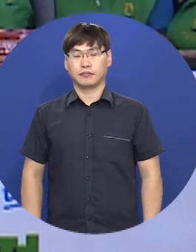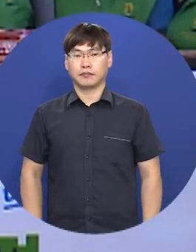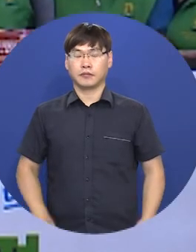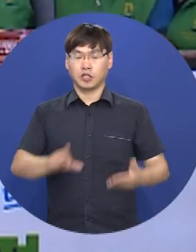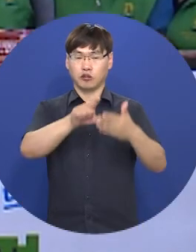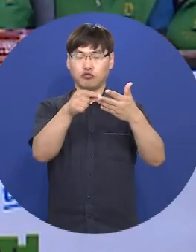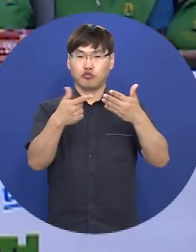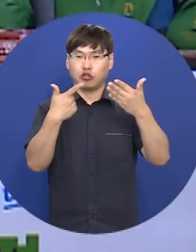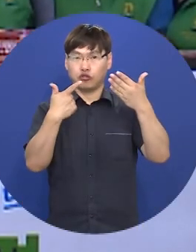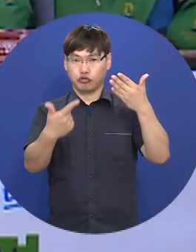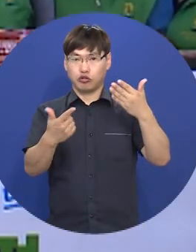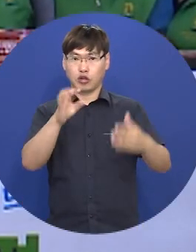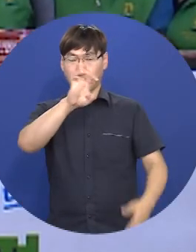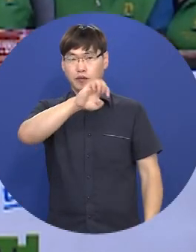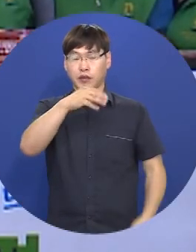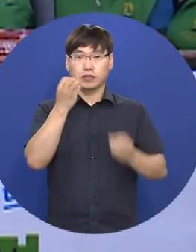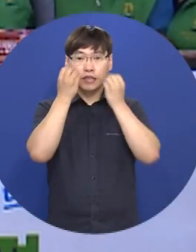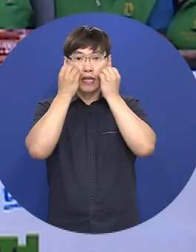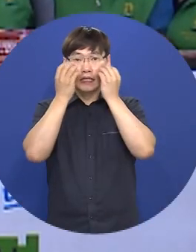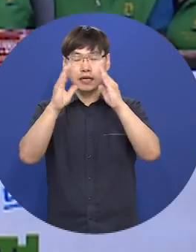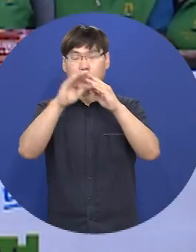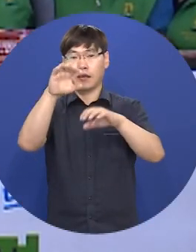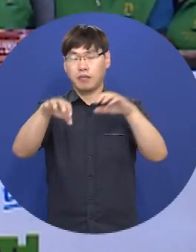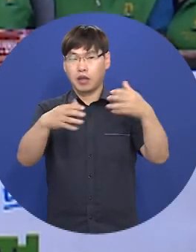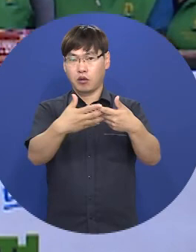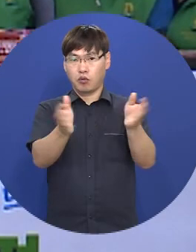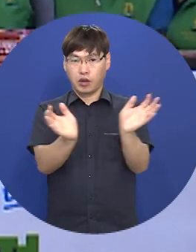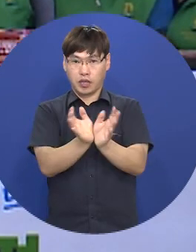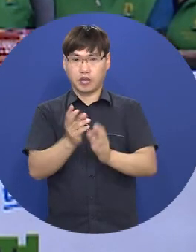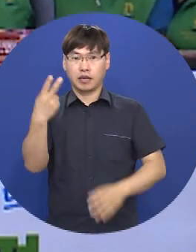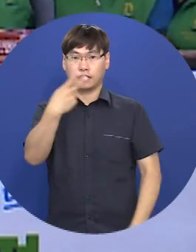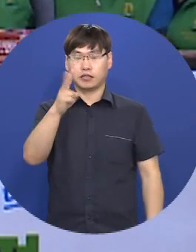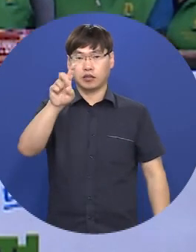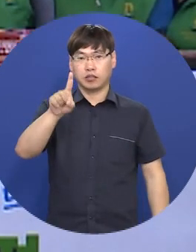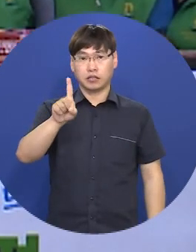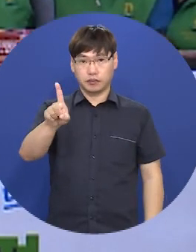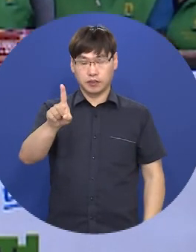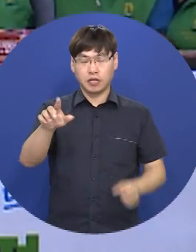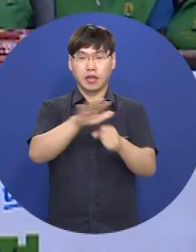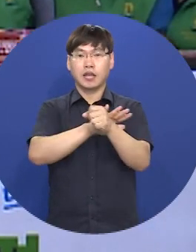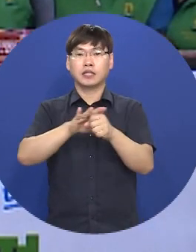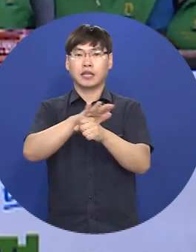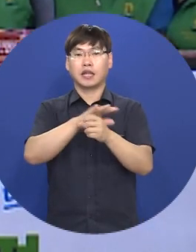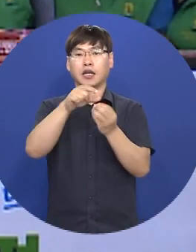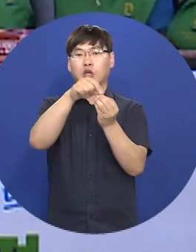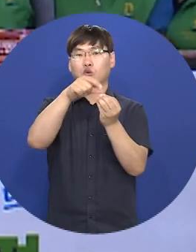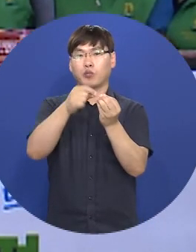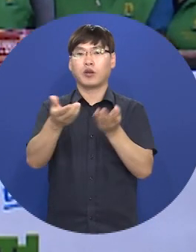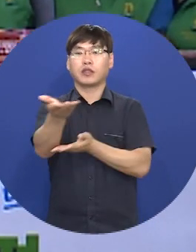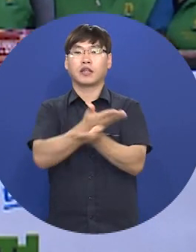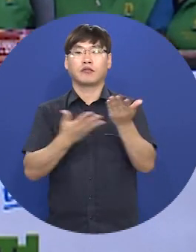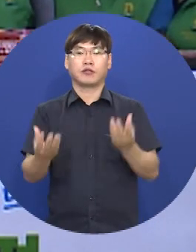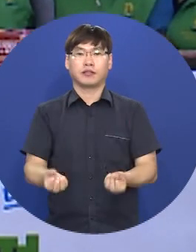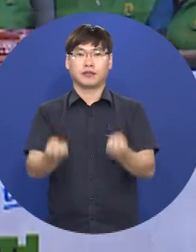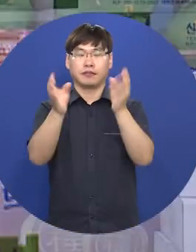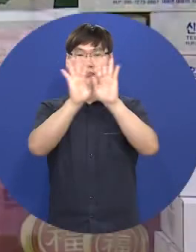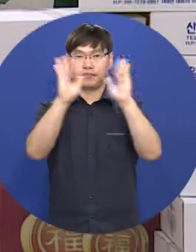지난 9월 6일 평창군 새마을회가 추석을 맞이해 2021년 사랑의 송편 나누기 행사를 개최했습니다.